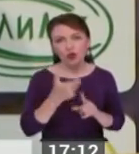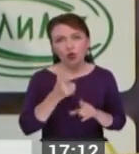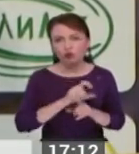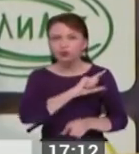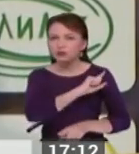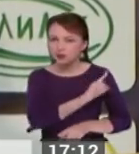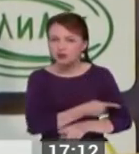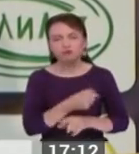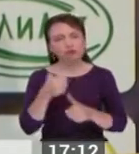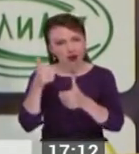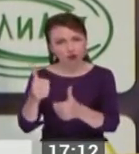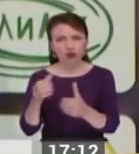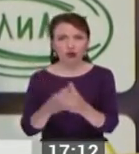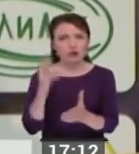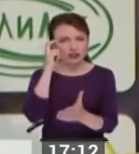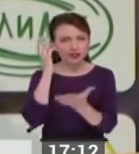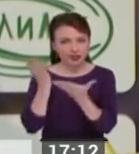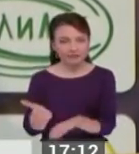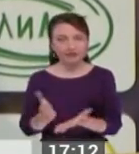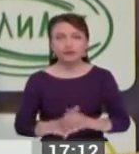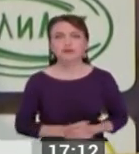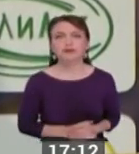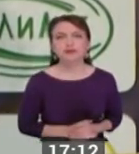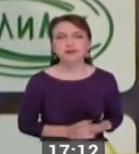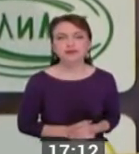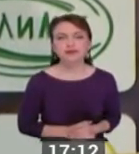хорошей командой, да, как Киев. И